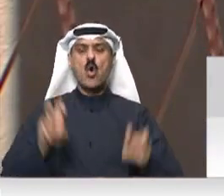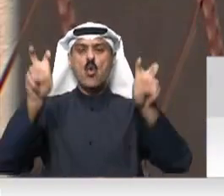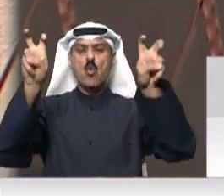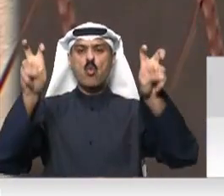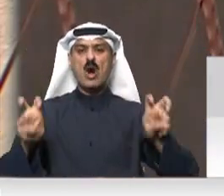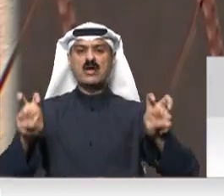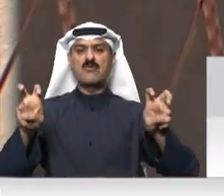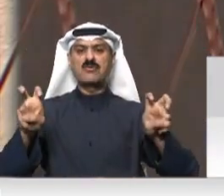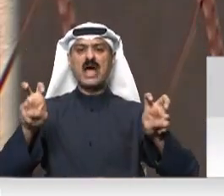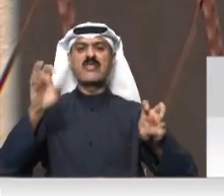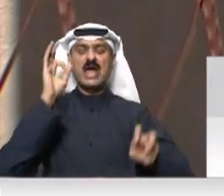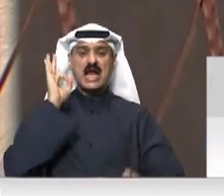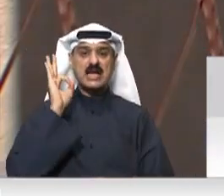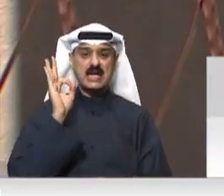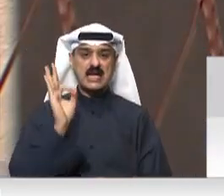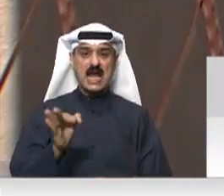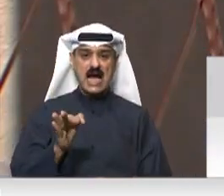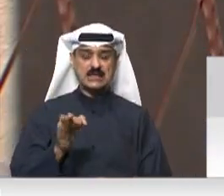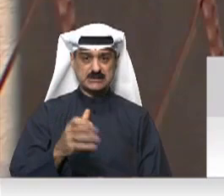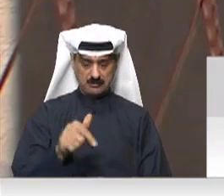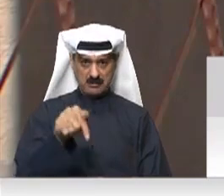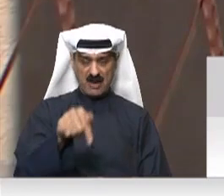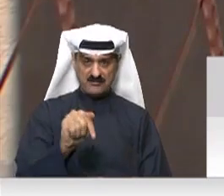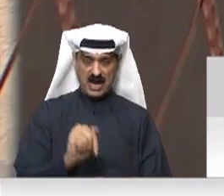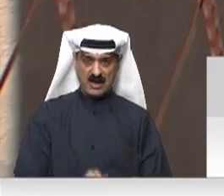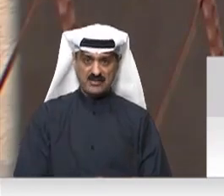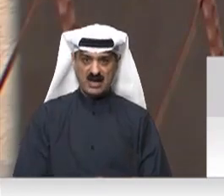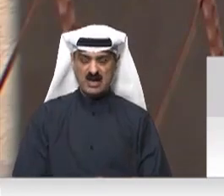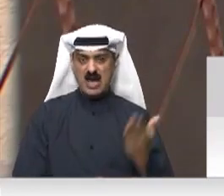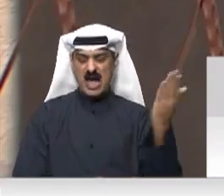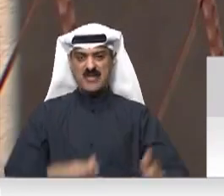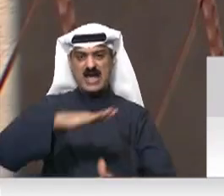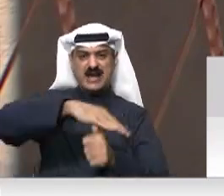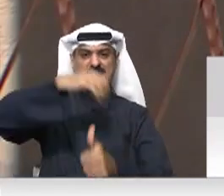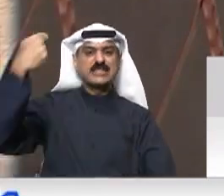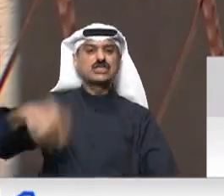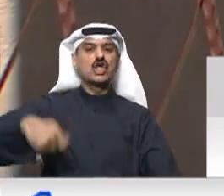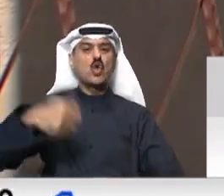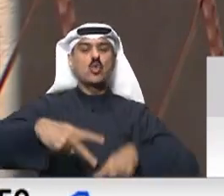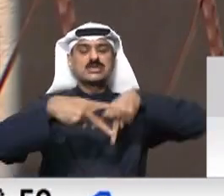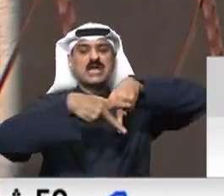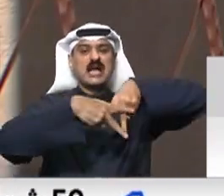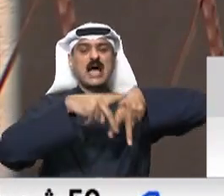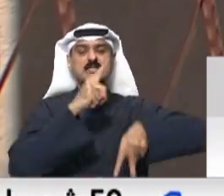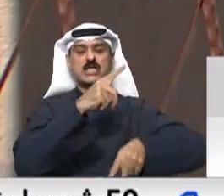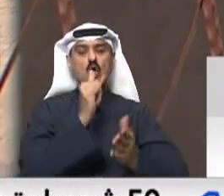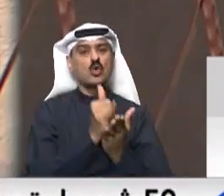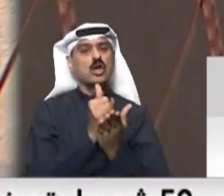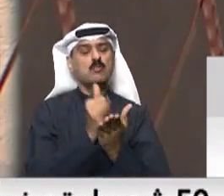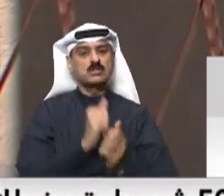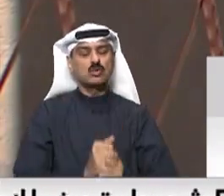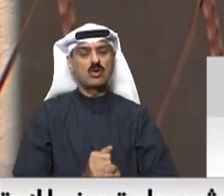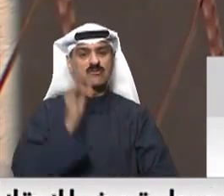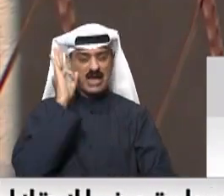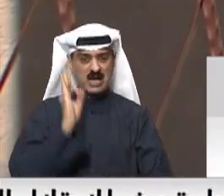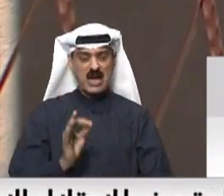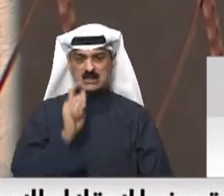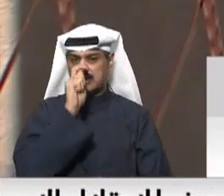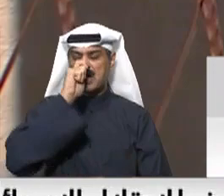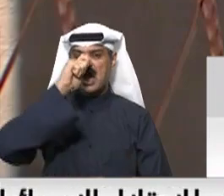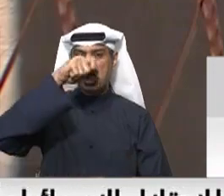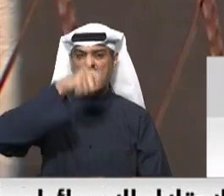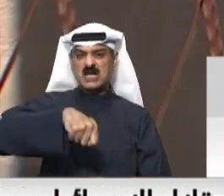نكون رهينه بيد شخص بنيمين نتنياهو رئيس وزراء الاحتلال الاسرائيلي ويجب يعني ان يرضخ نتنياهو